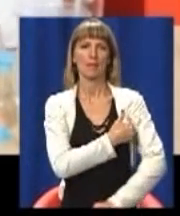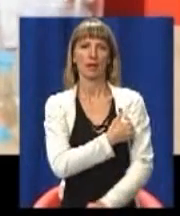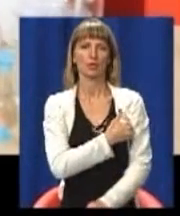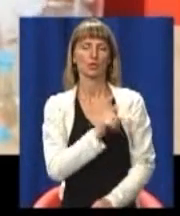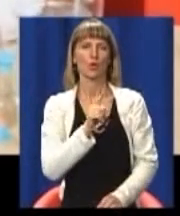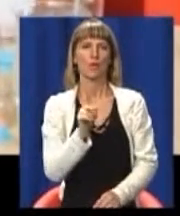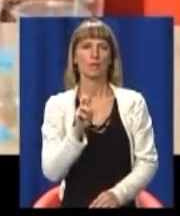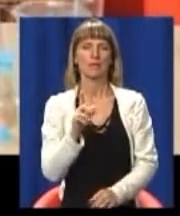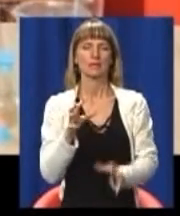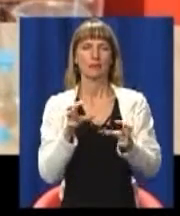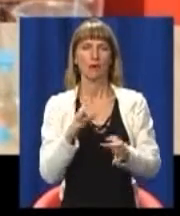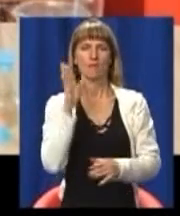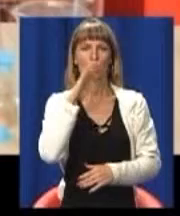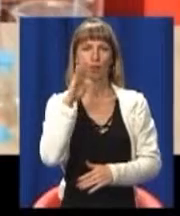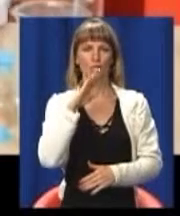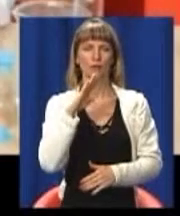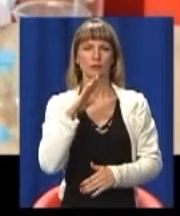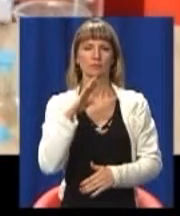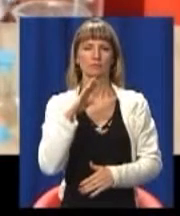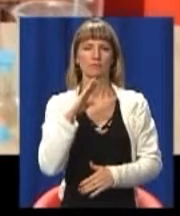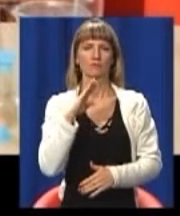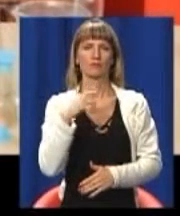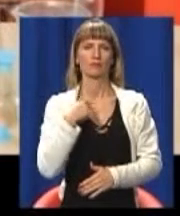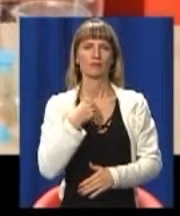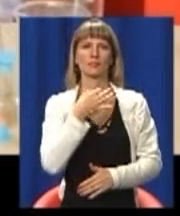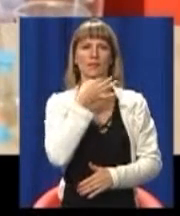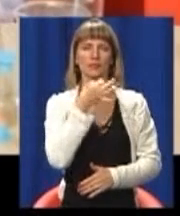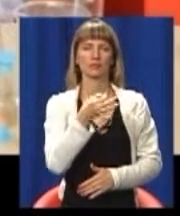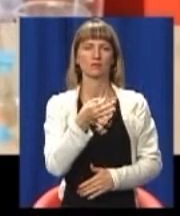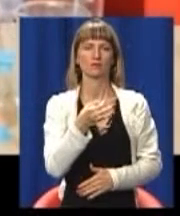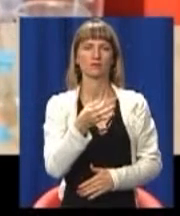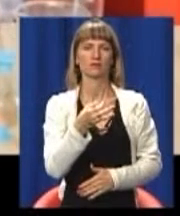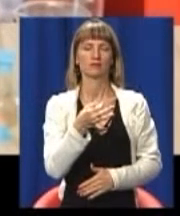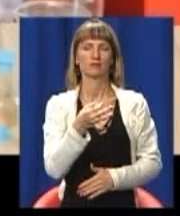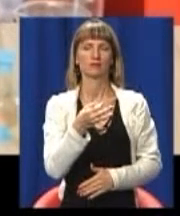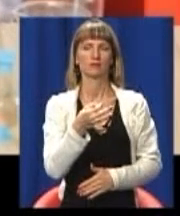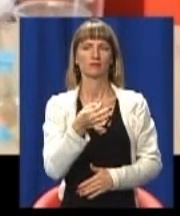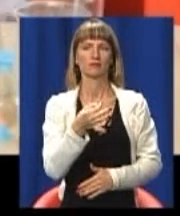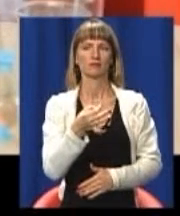щоб заморозити звичайну воду? Я підкажу трошки.